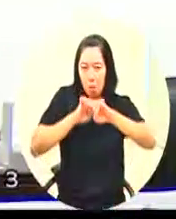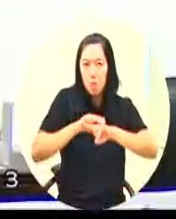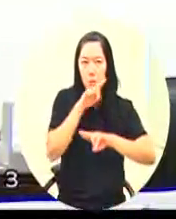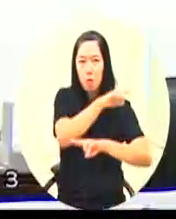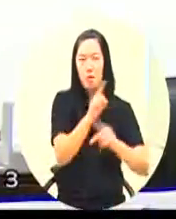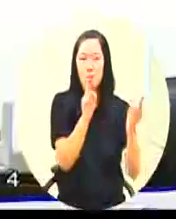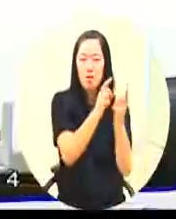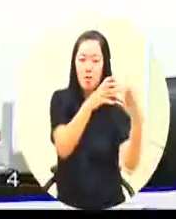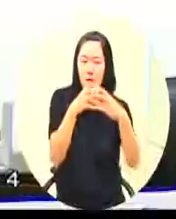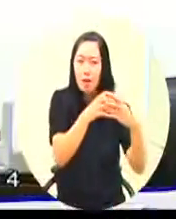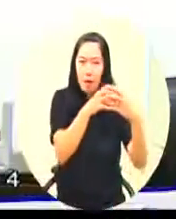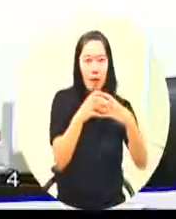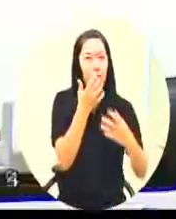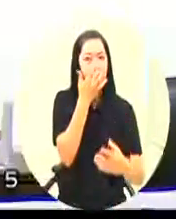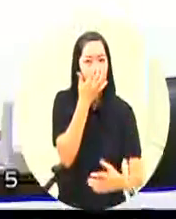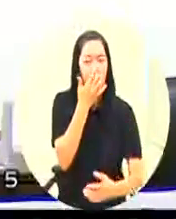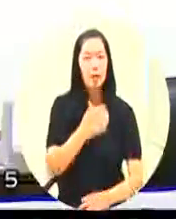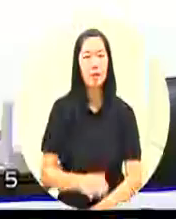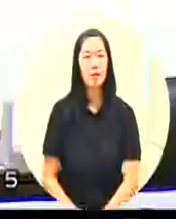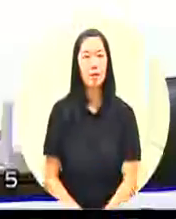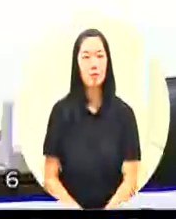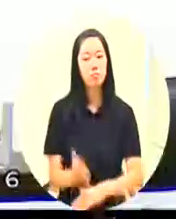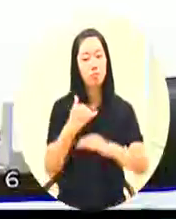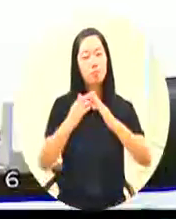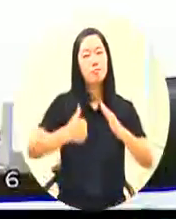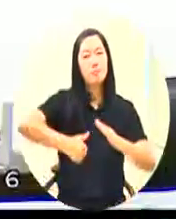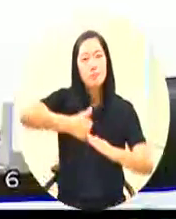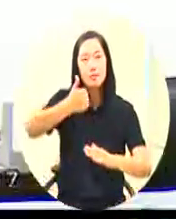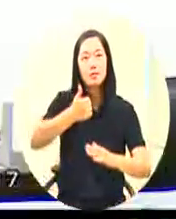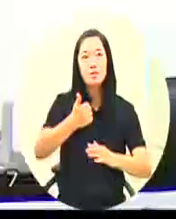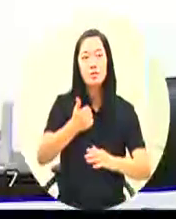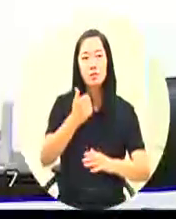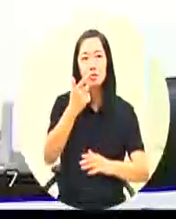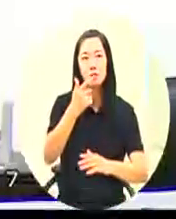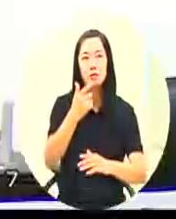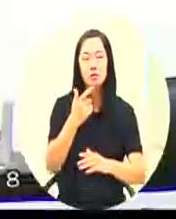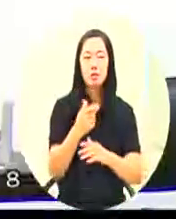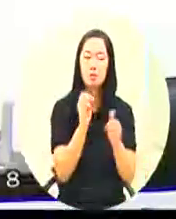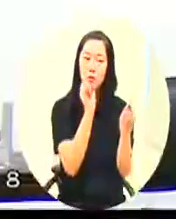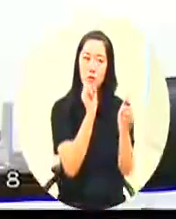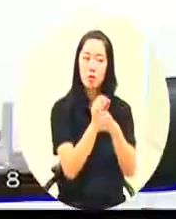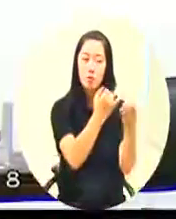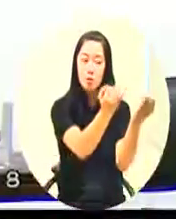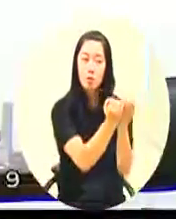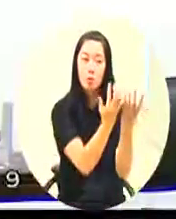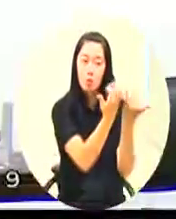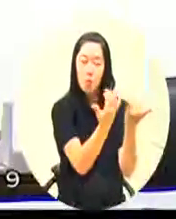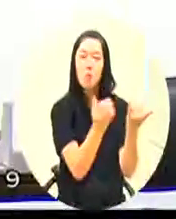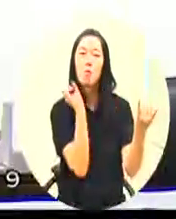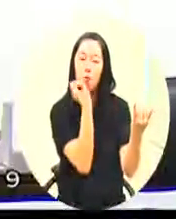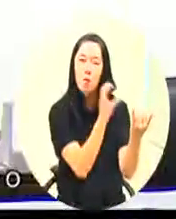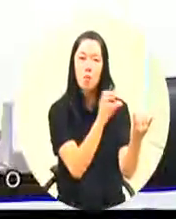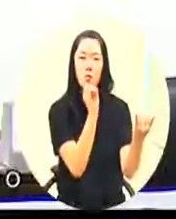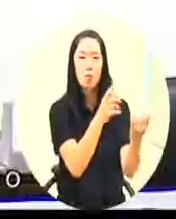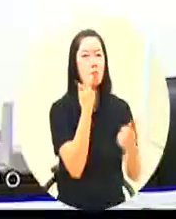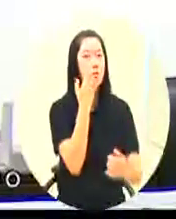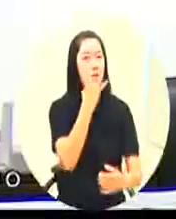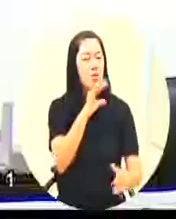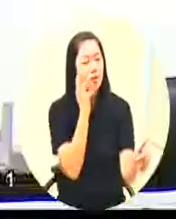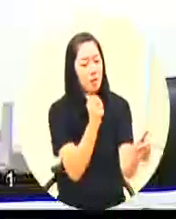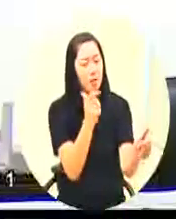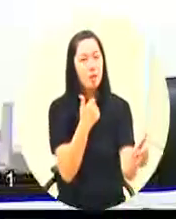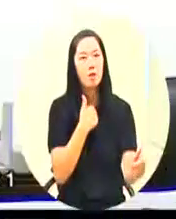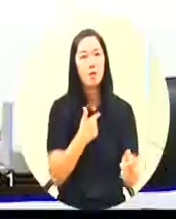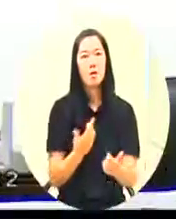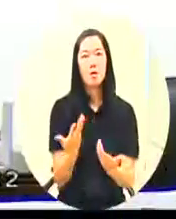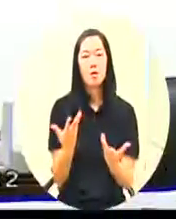处。于是乎校长就花了一整很长的时间跟所有的女同学受害者的女同学的家长说，我们没有